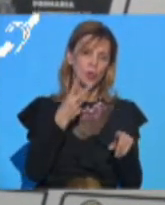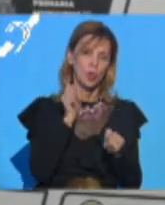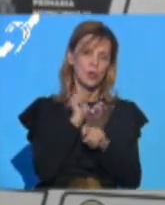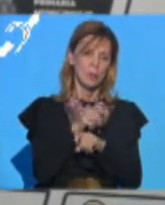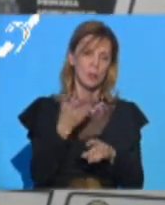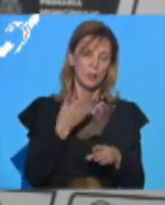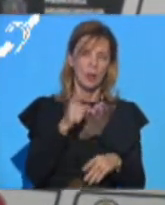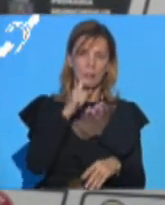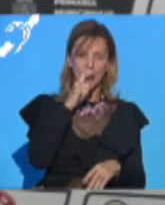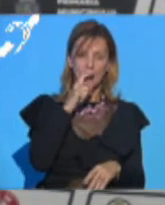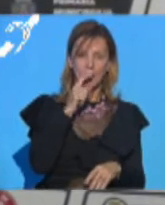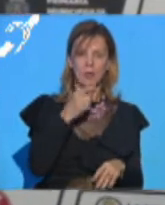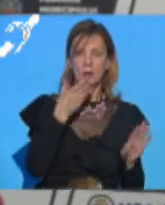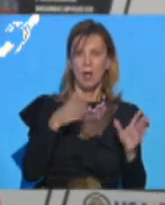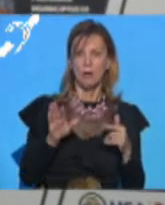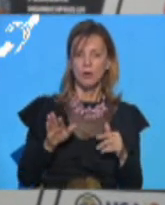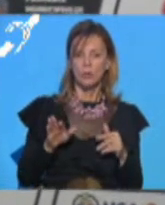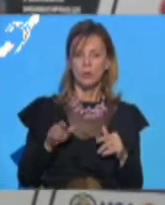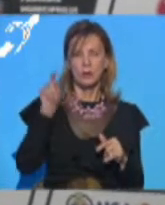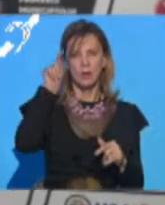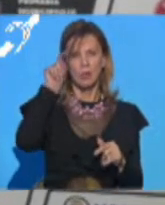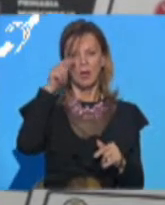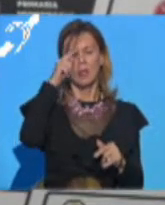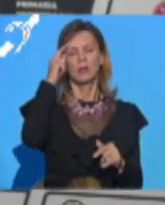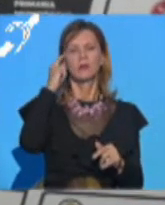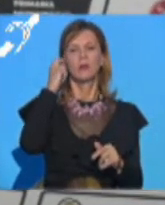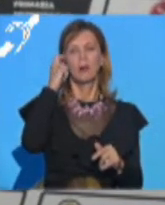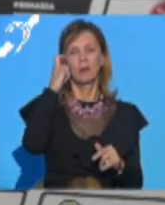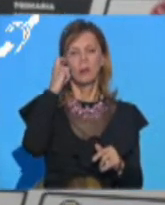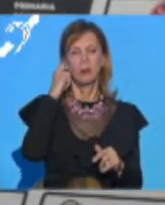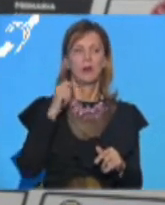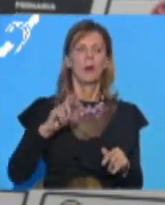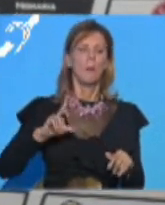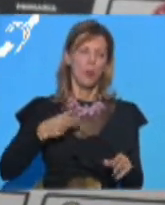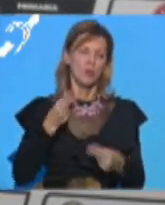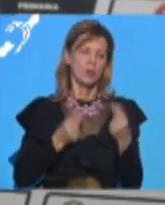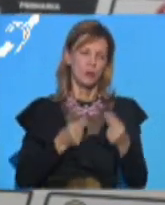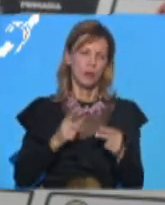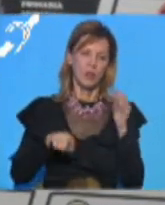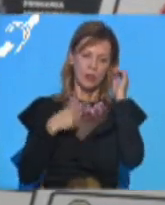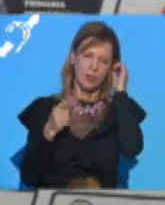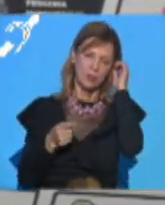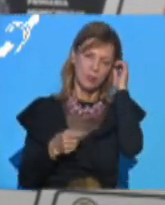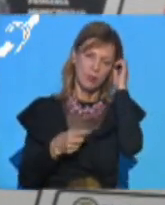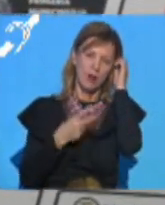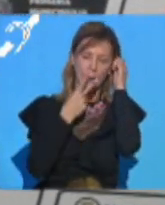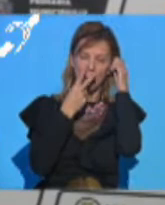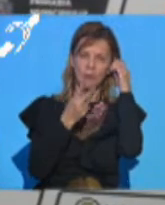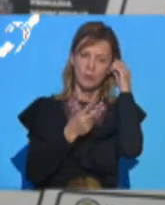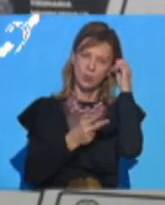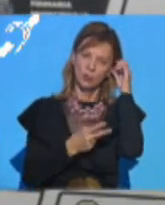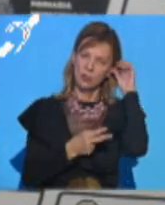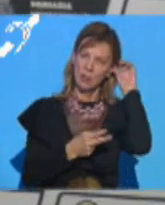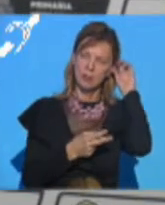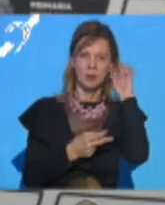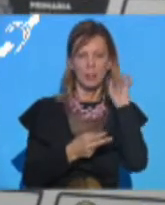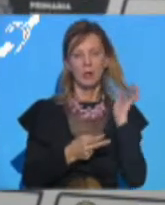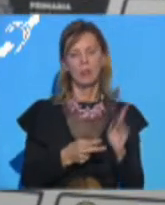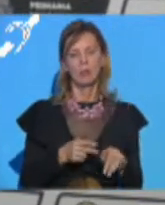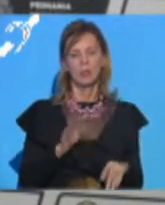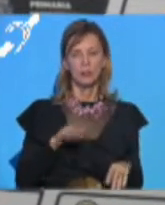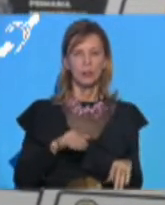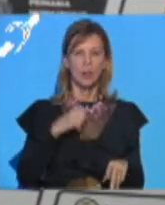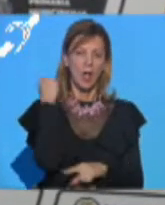în care băieții au început să se creadă că pot să joace altceva. Am mai văzut lucruri de genul ăsta chiar la nivel mare, chiar